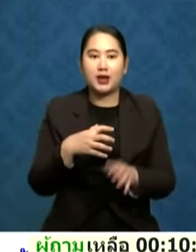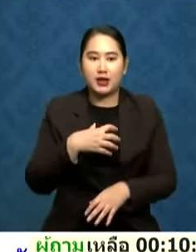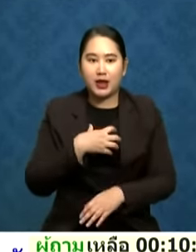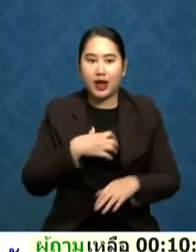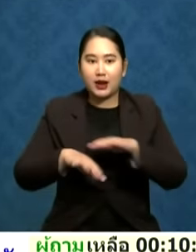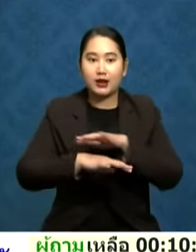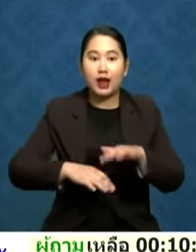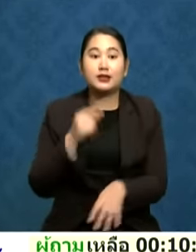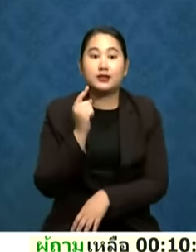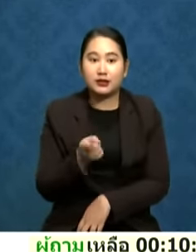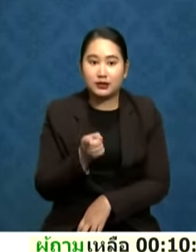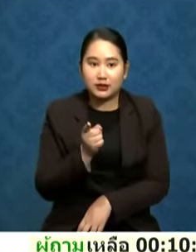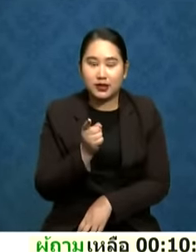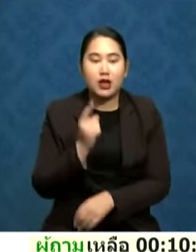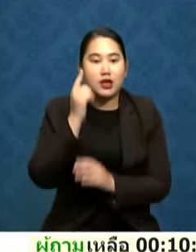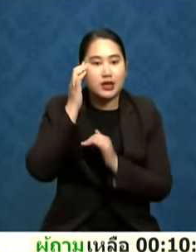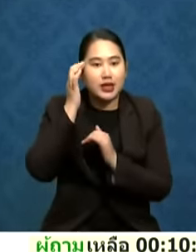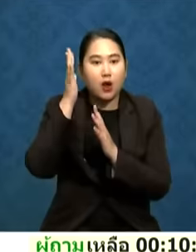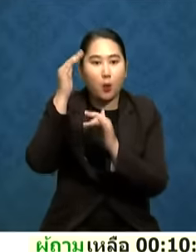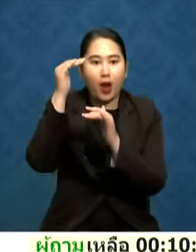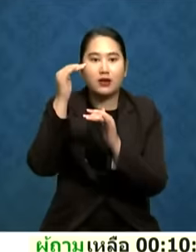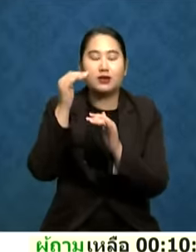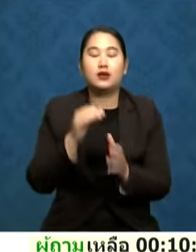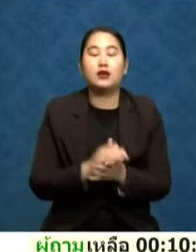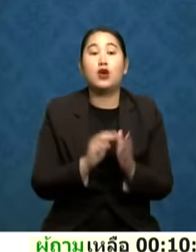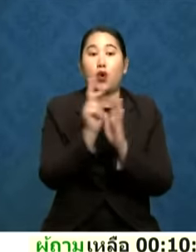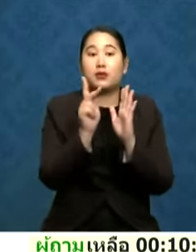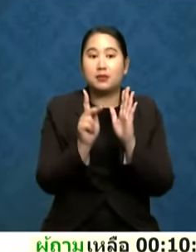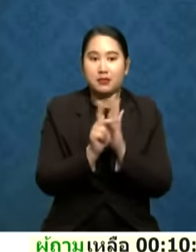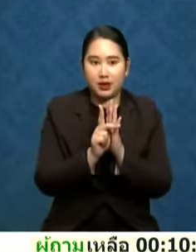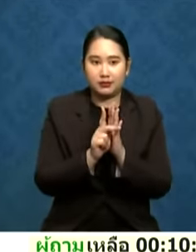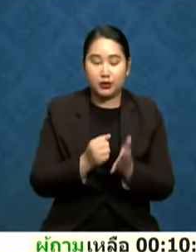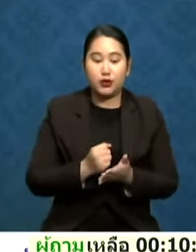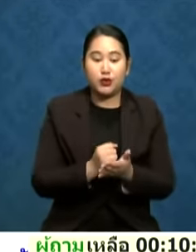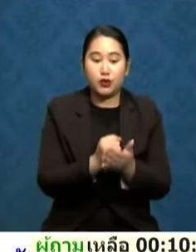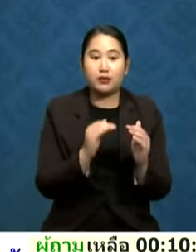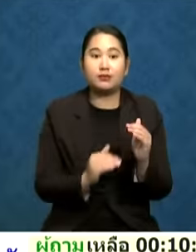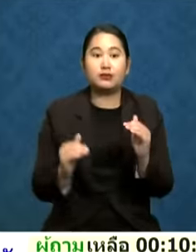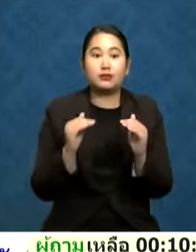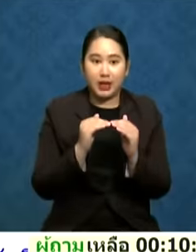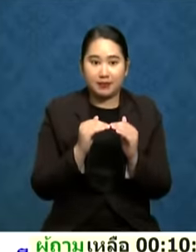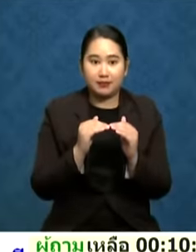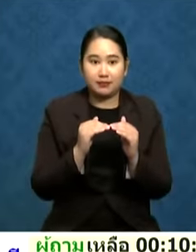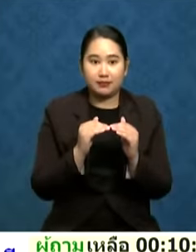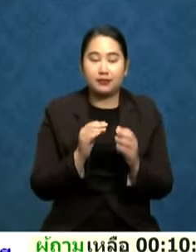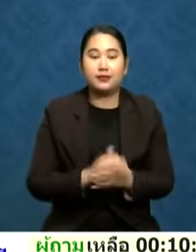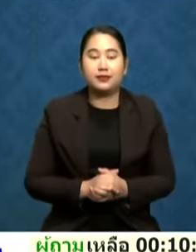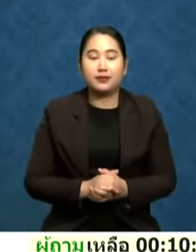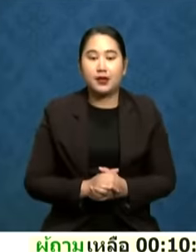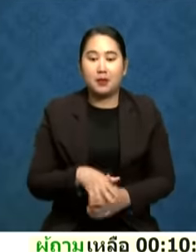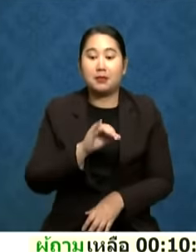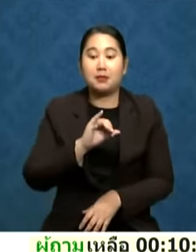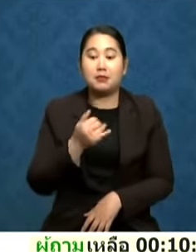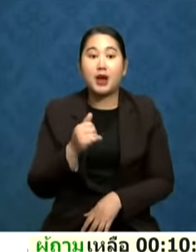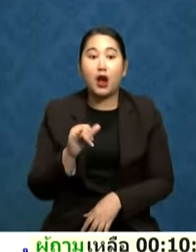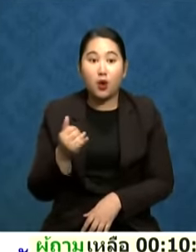จริงและคาดหวงวากระบวนการยธิธรรมจะให้ความยุธิธรรมกับพวกเขาได้บางคนนะ